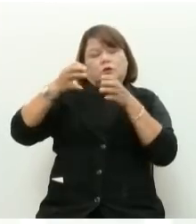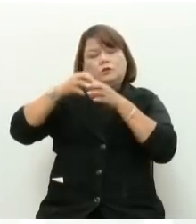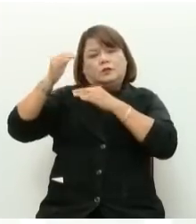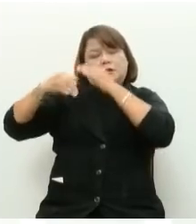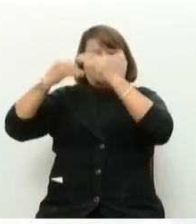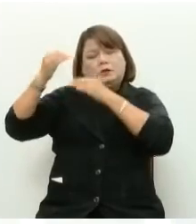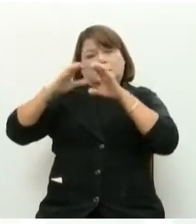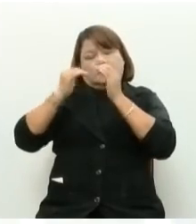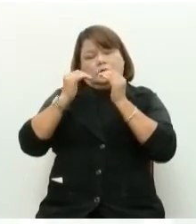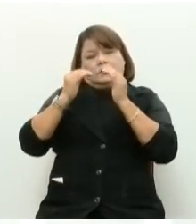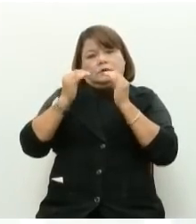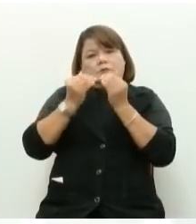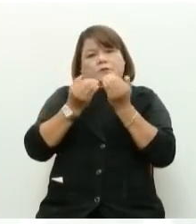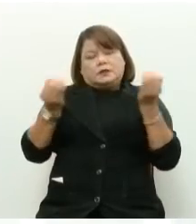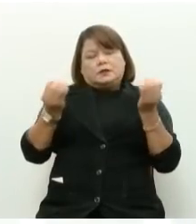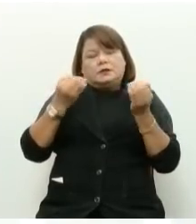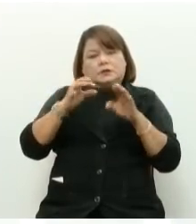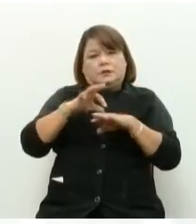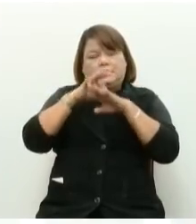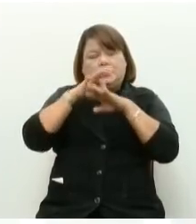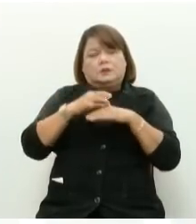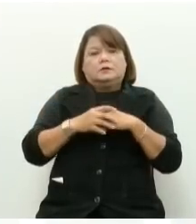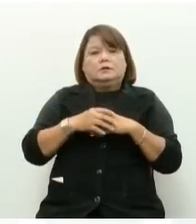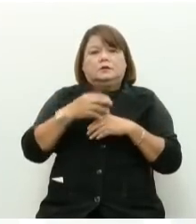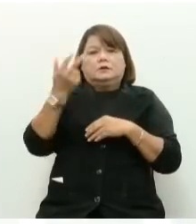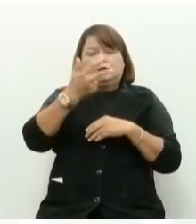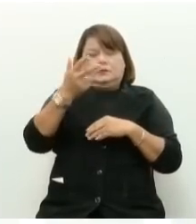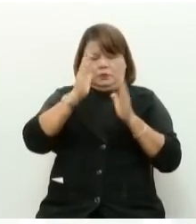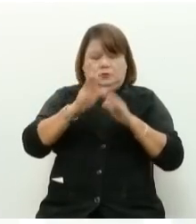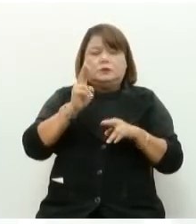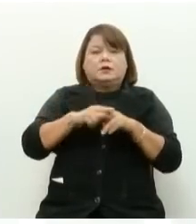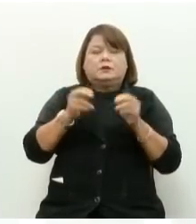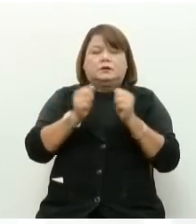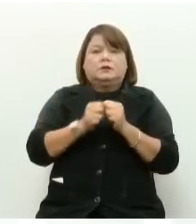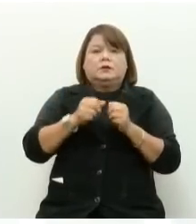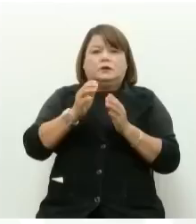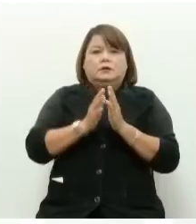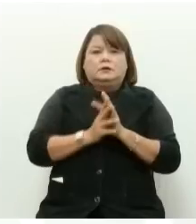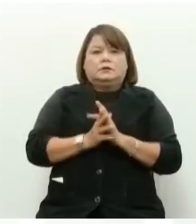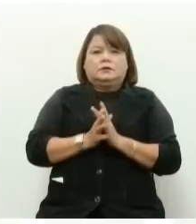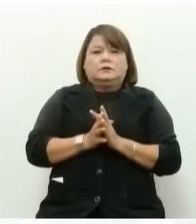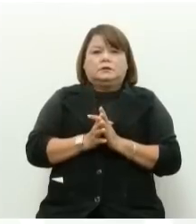งและวิทยาฐานะซึ่งทั้ง3ท่านนั่งอยู่กับเราตรงนี้แล้วนะคะสวัสดีค่ะ สว ั